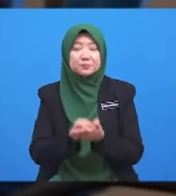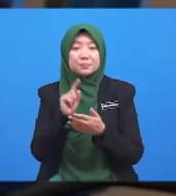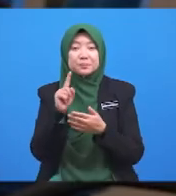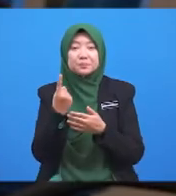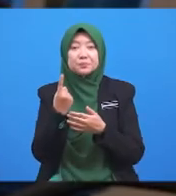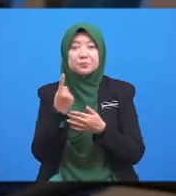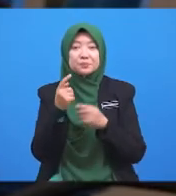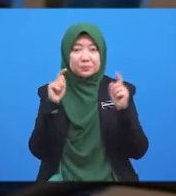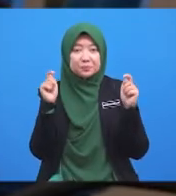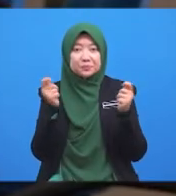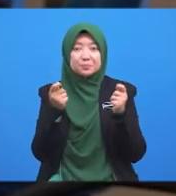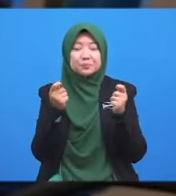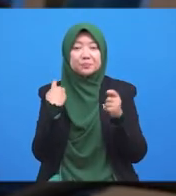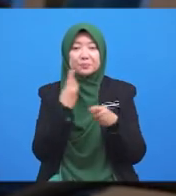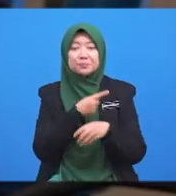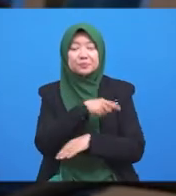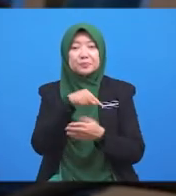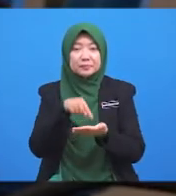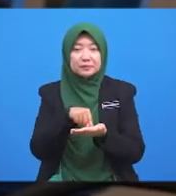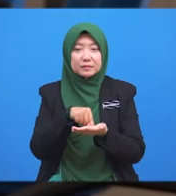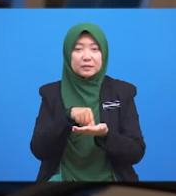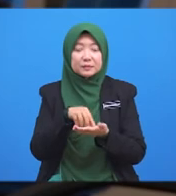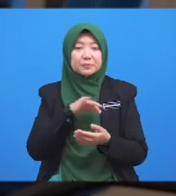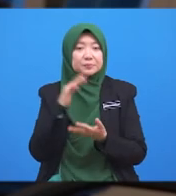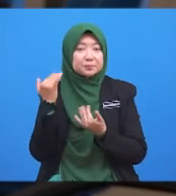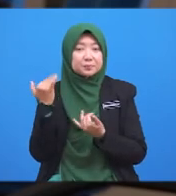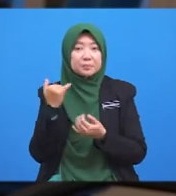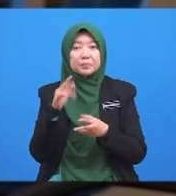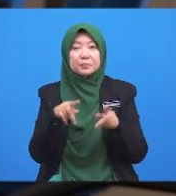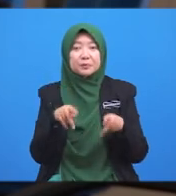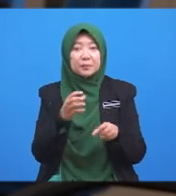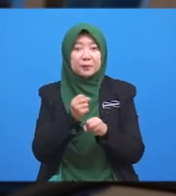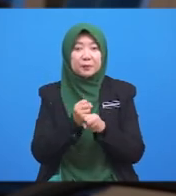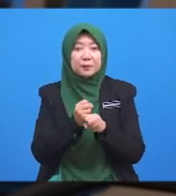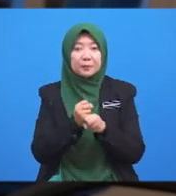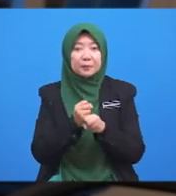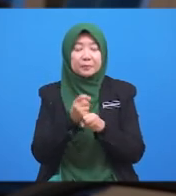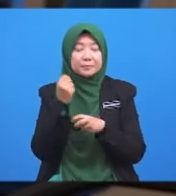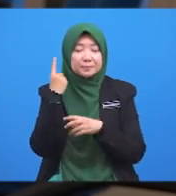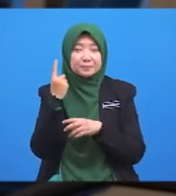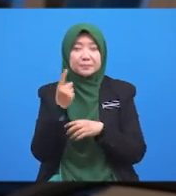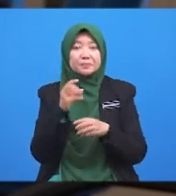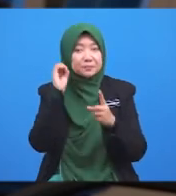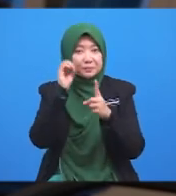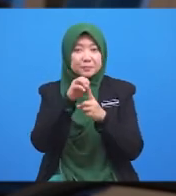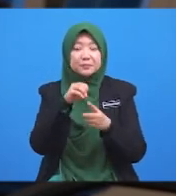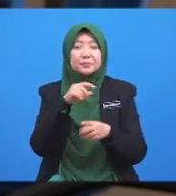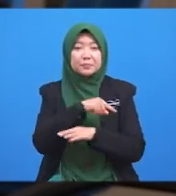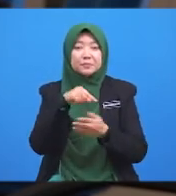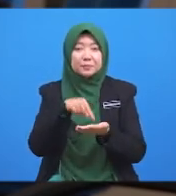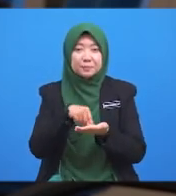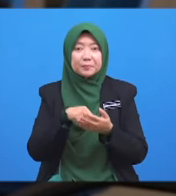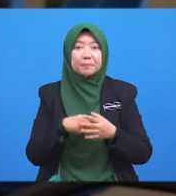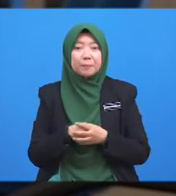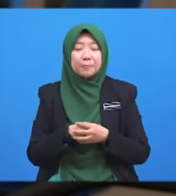Sekian saja sesi pembelajaran kita pada hari ini. Saya berharap agar pelajar dapat menguasai objektif pembelajaran kita pada hari